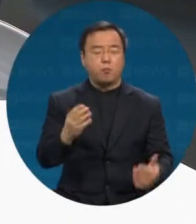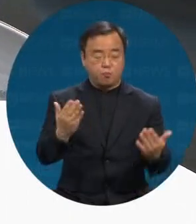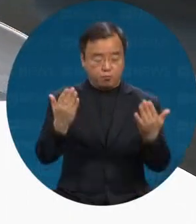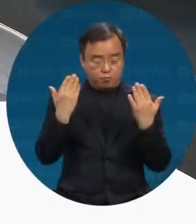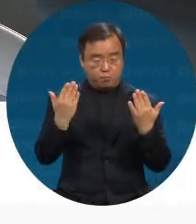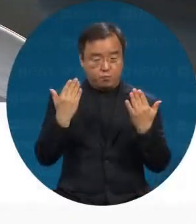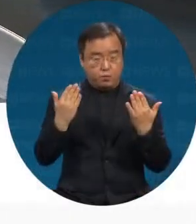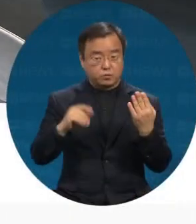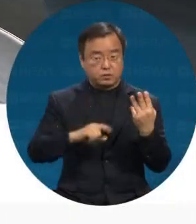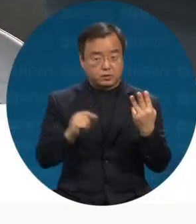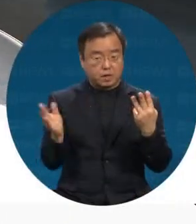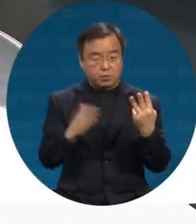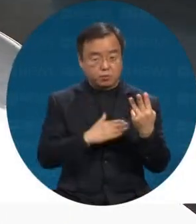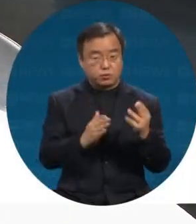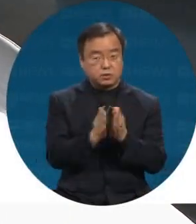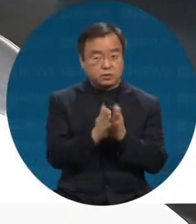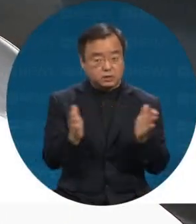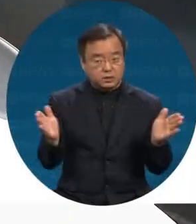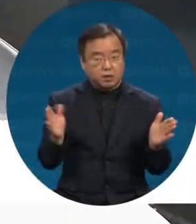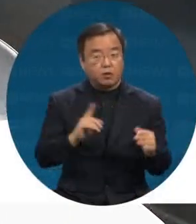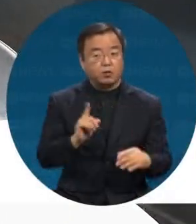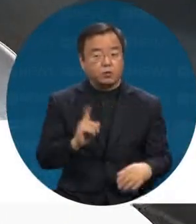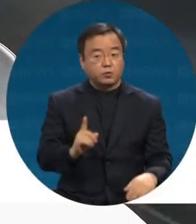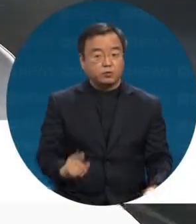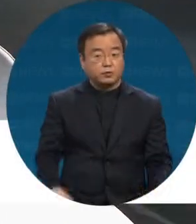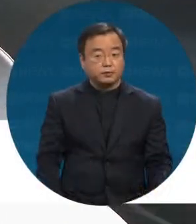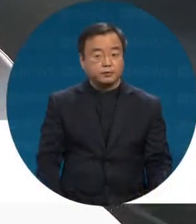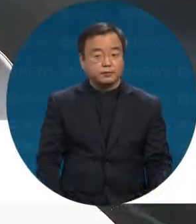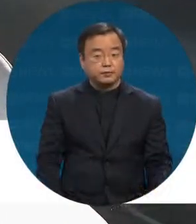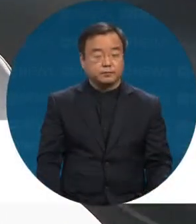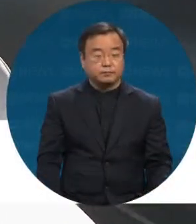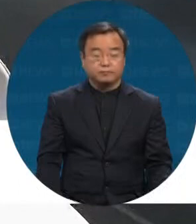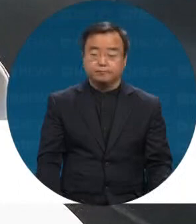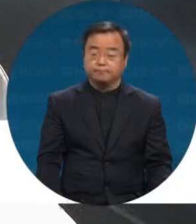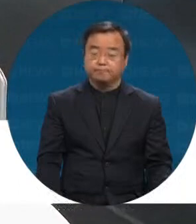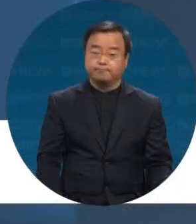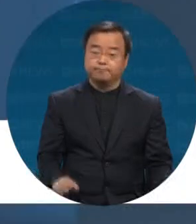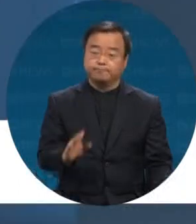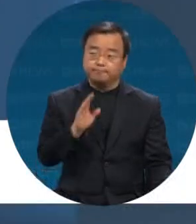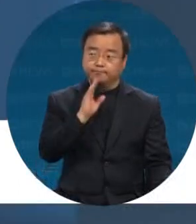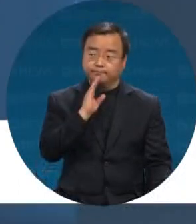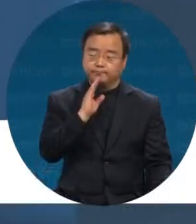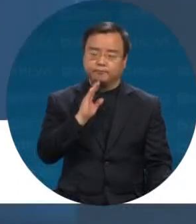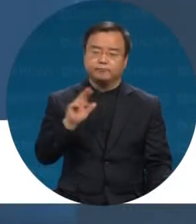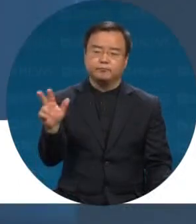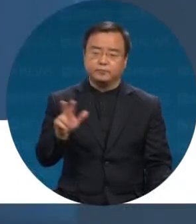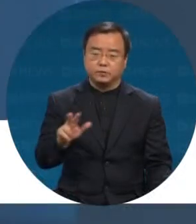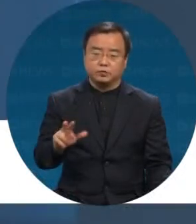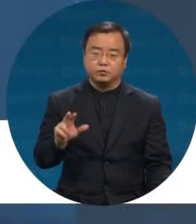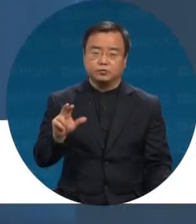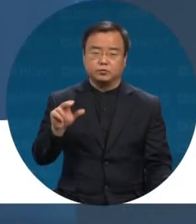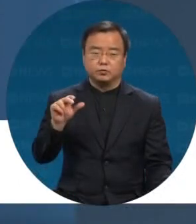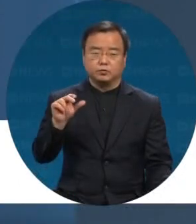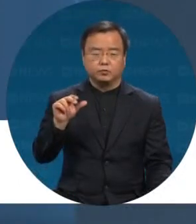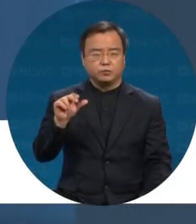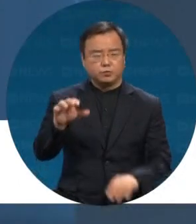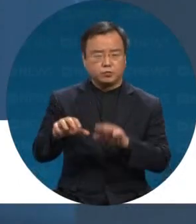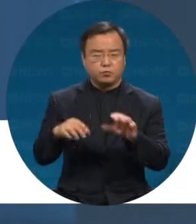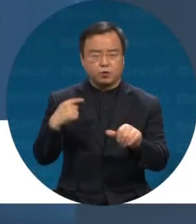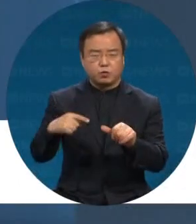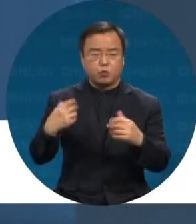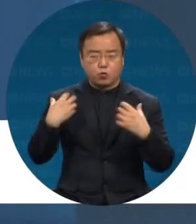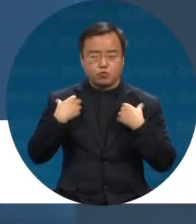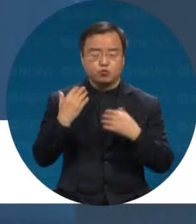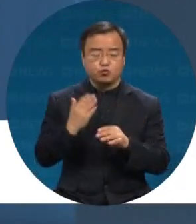달부터 시범운영 들어가는데요 어떻게 준비하고 계십니까 전국에 5개의 교 우리가 선정이